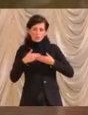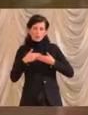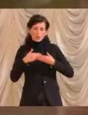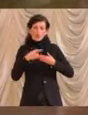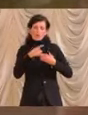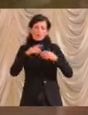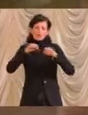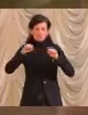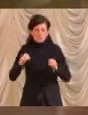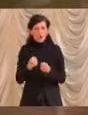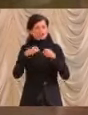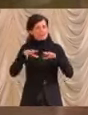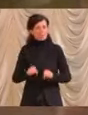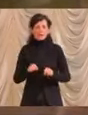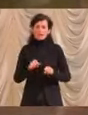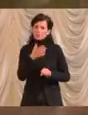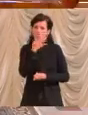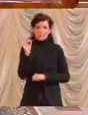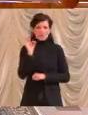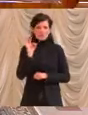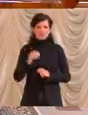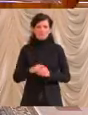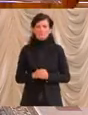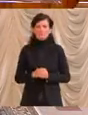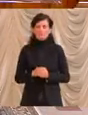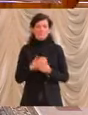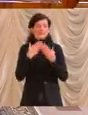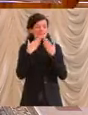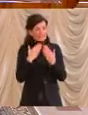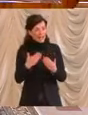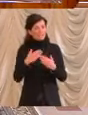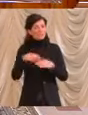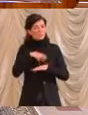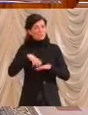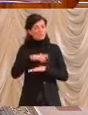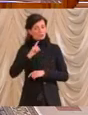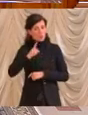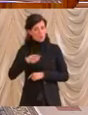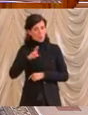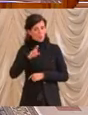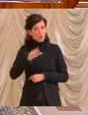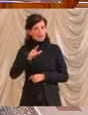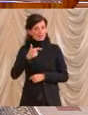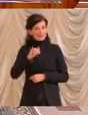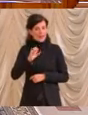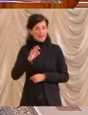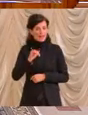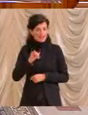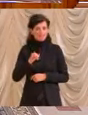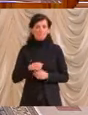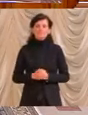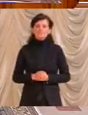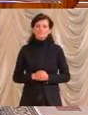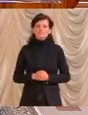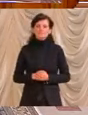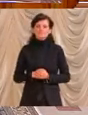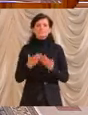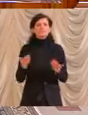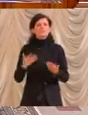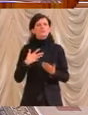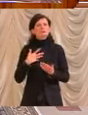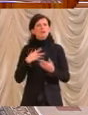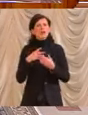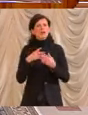impegno straordinario. Grazie Ministro Gualtieri. Grazie Ministro Gualtieri. È in collegamento con